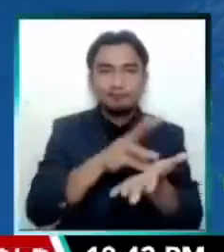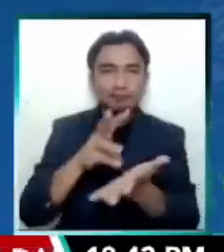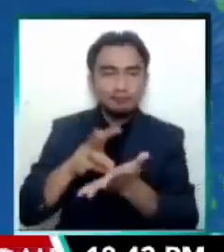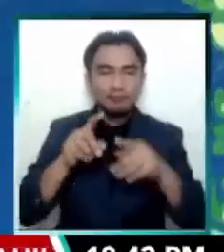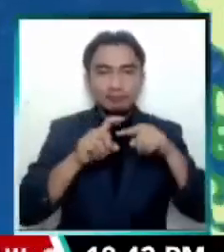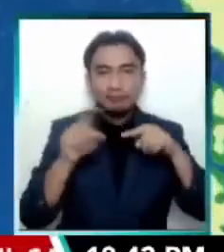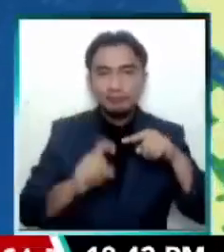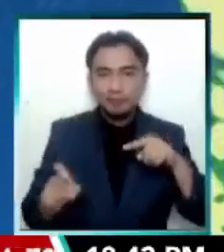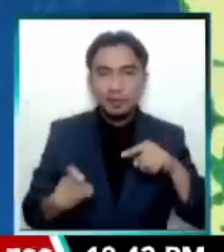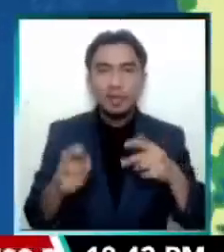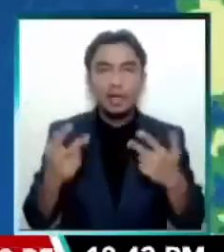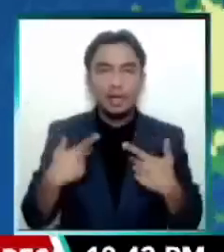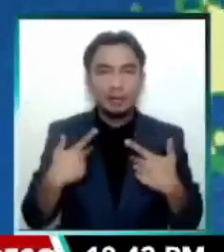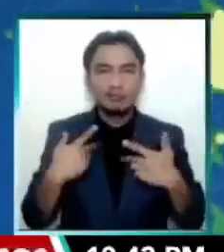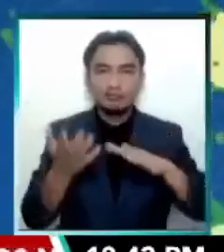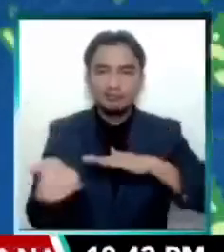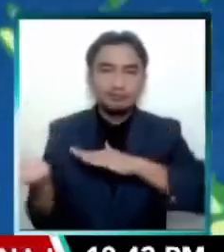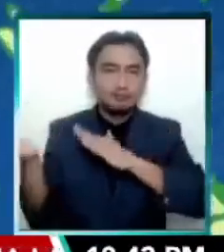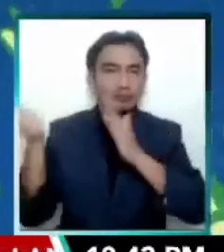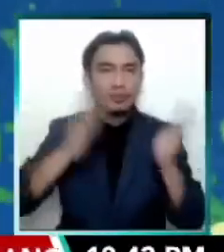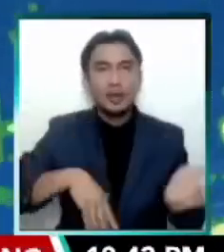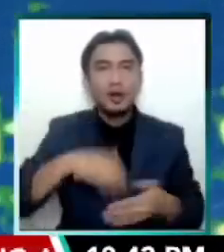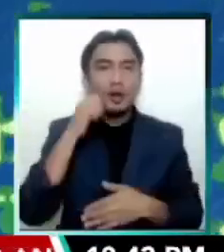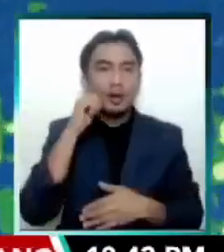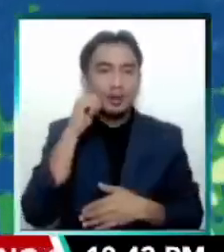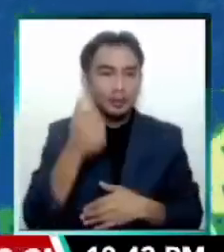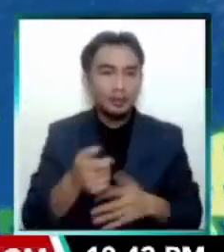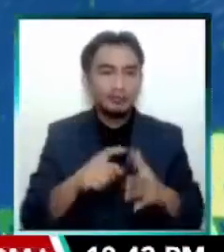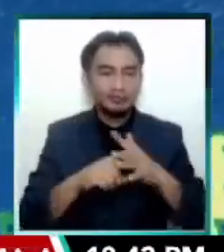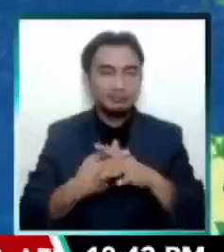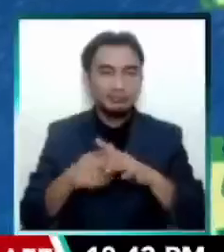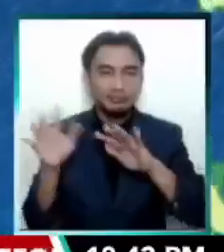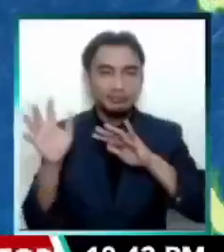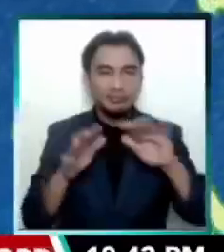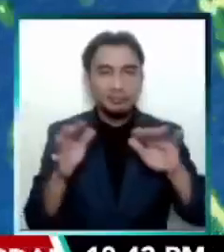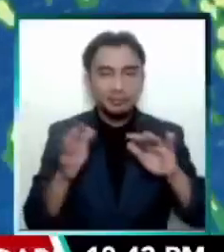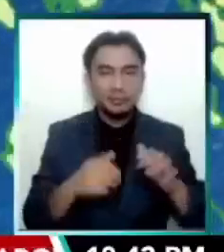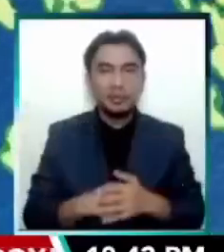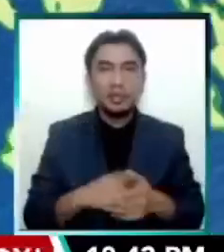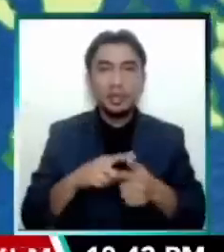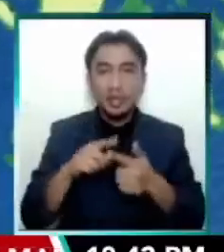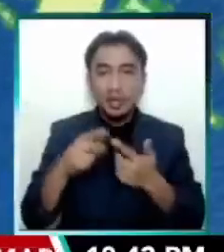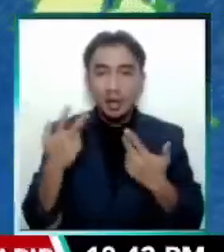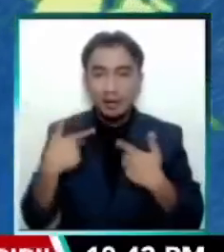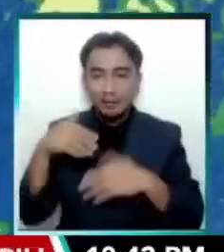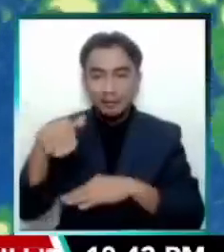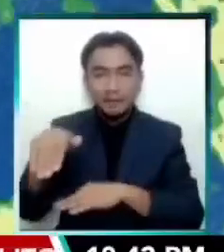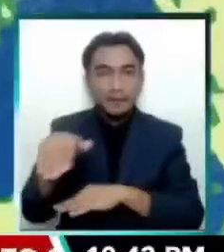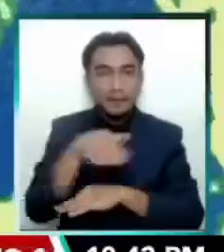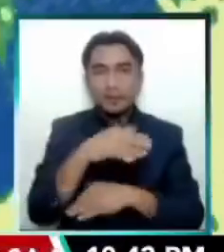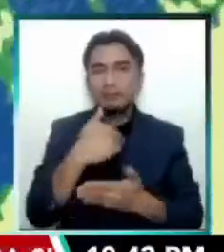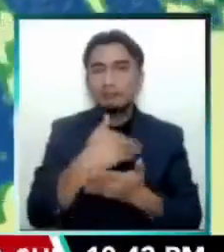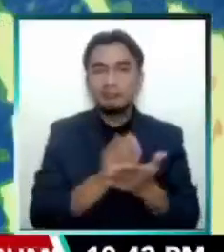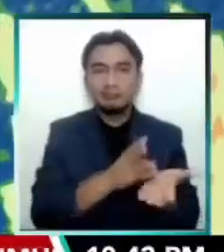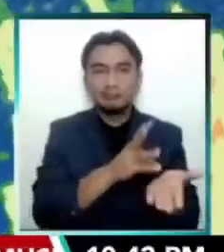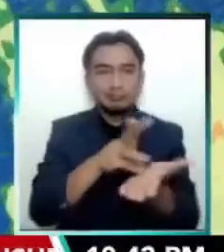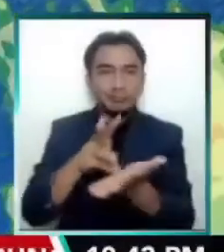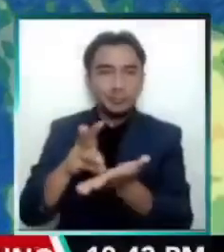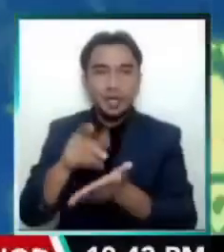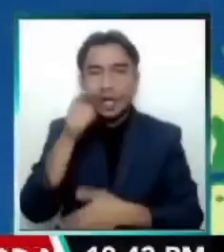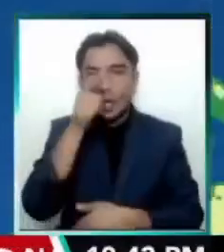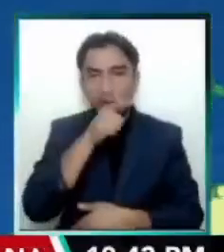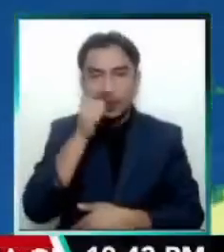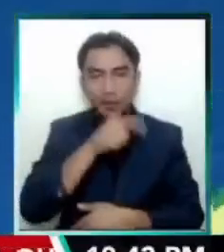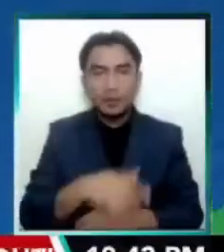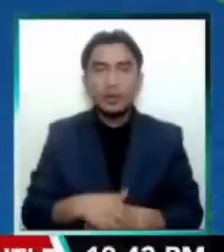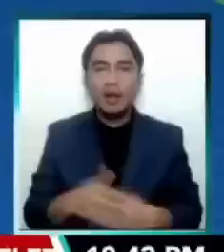ulan bukas sa northern Luzon at Mimaropa. Uulanin sa hapon ang iba pang bahagi ng Luzon. Magpapatuloy